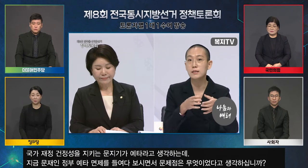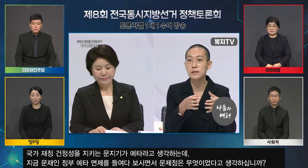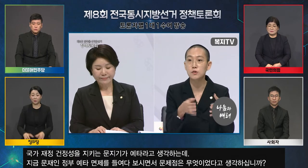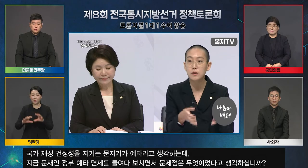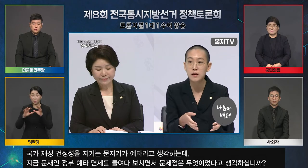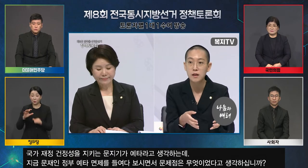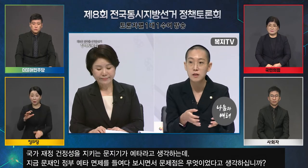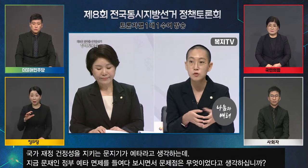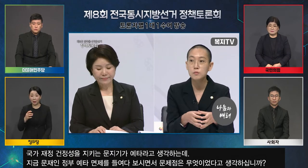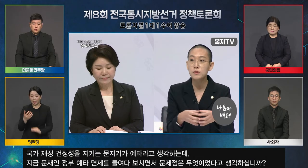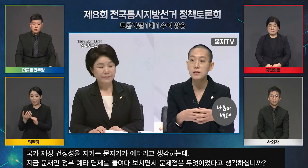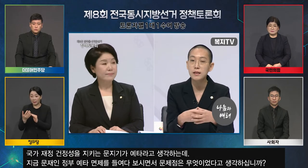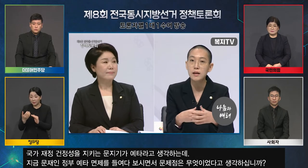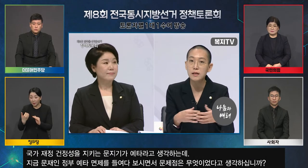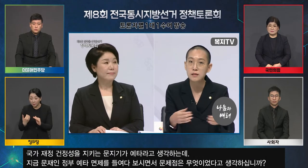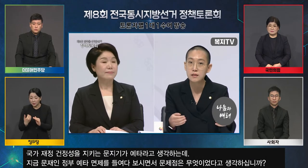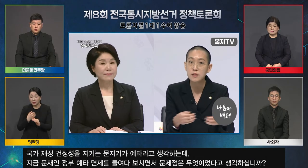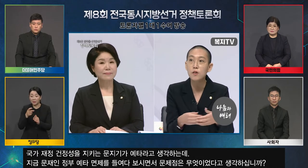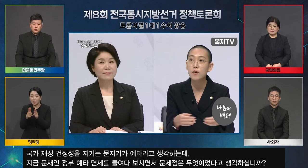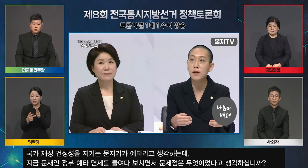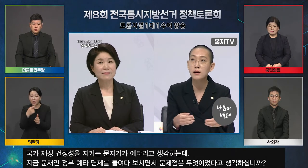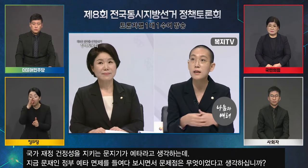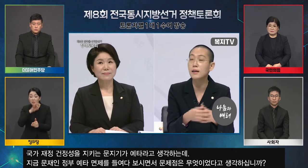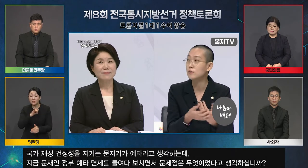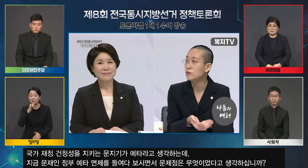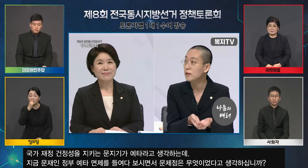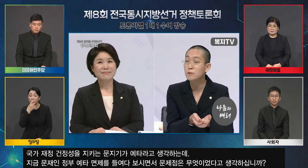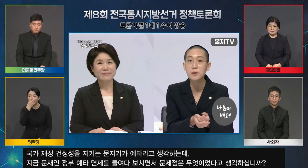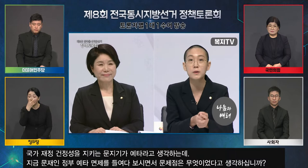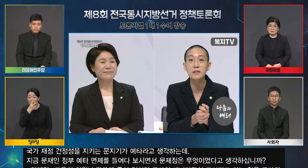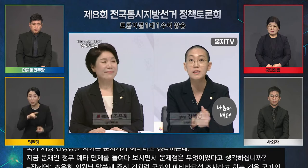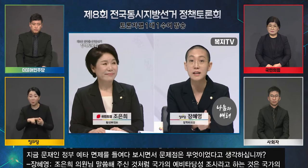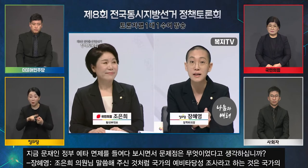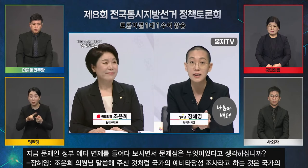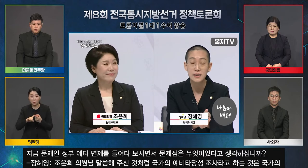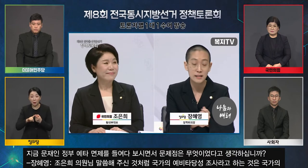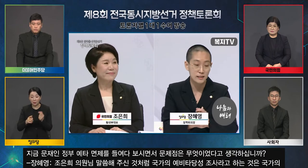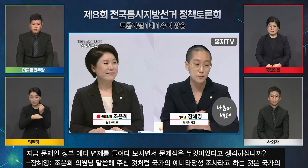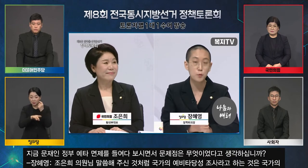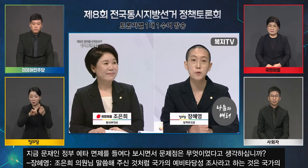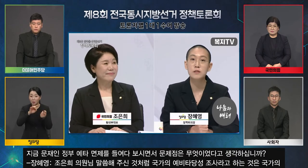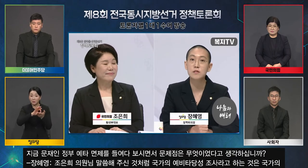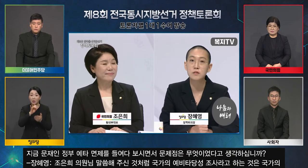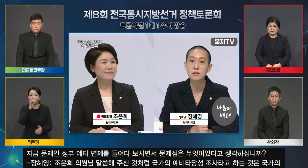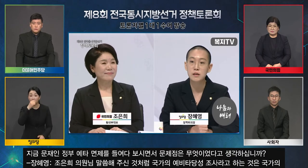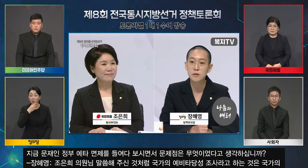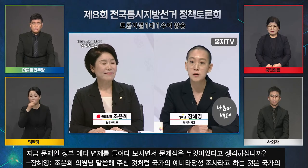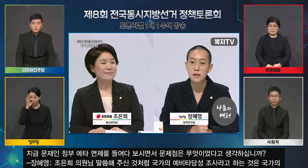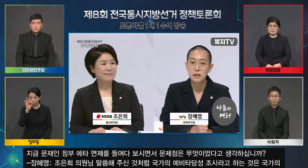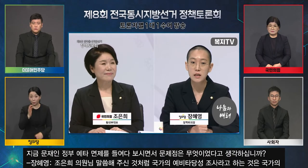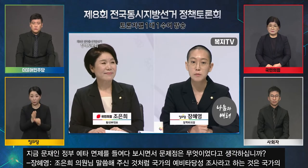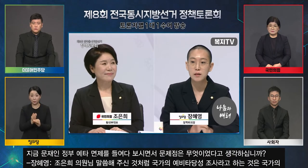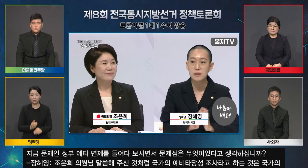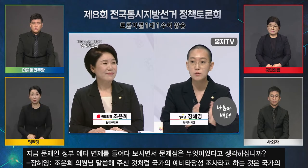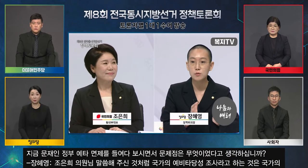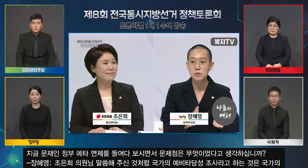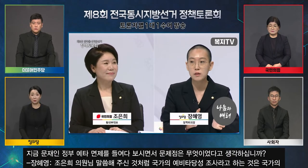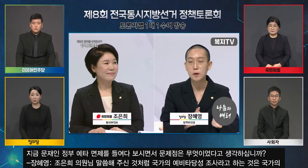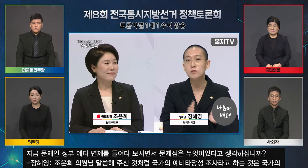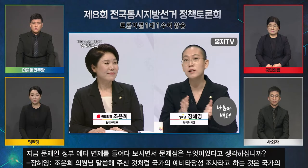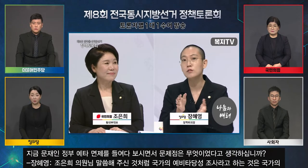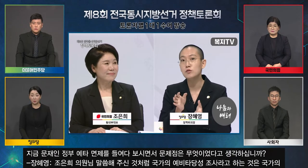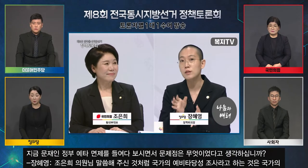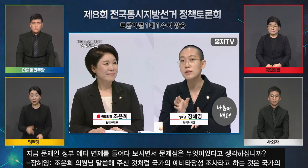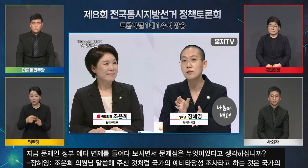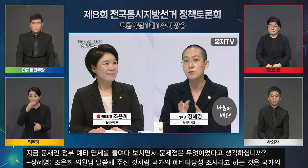국가의 재정이 충분히 타당한 근거에 의해서 사용되고 있는가를 보고 있는 것인데요. 이 예비타당성